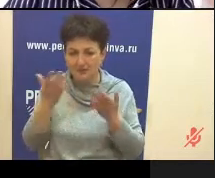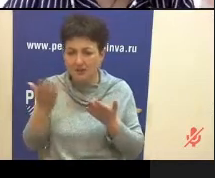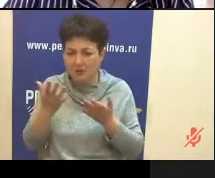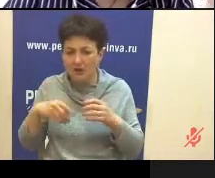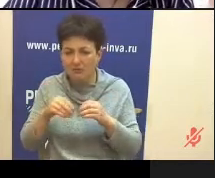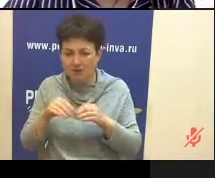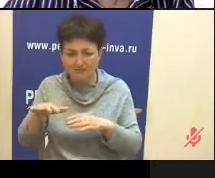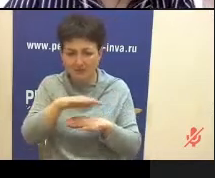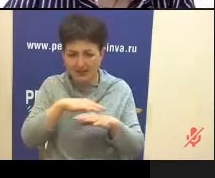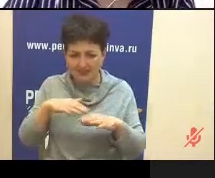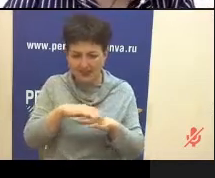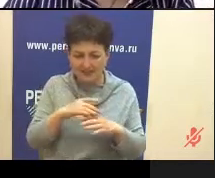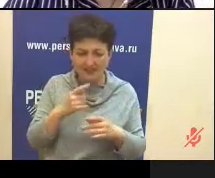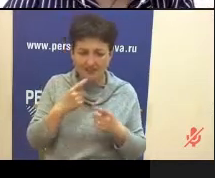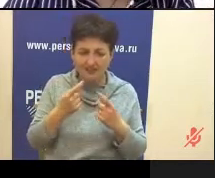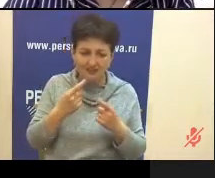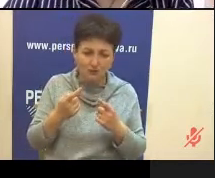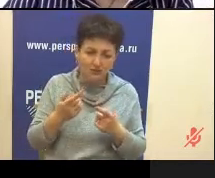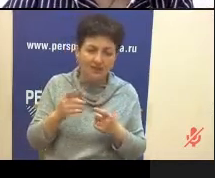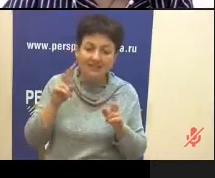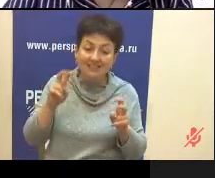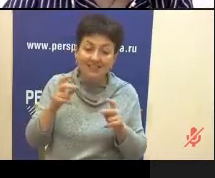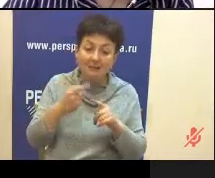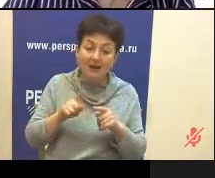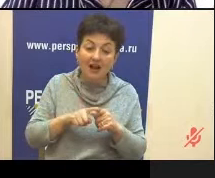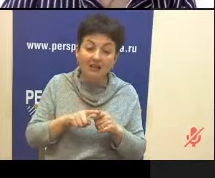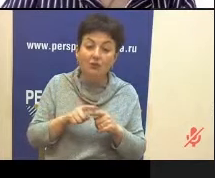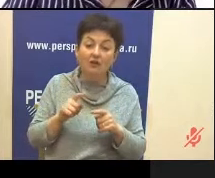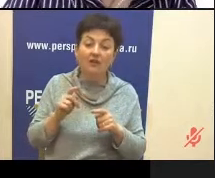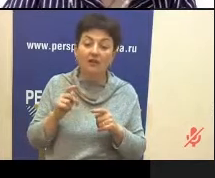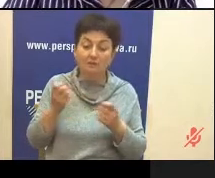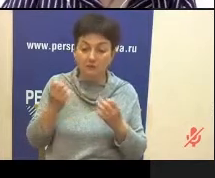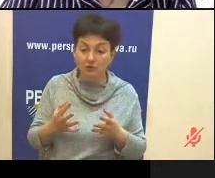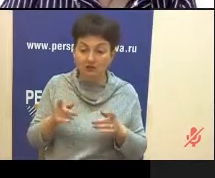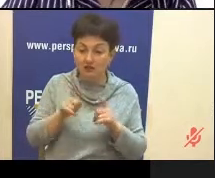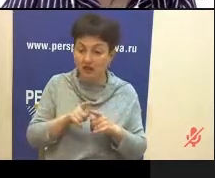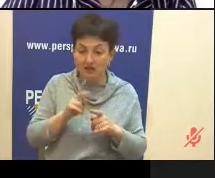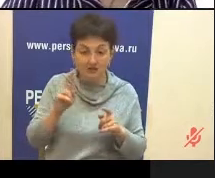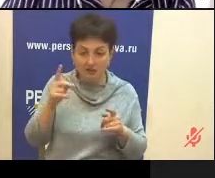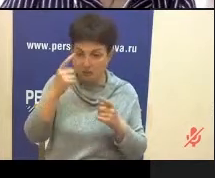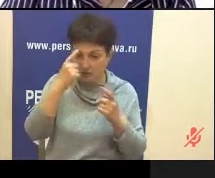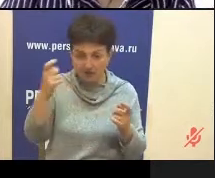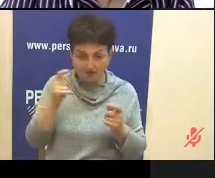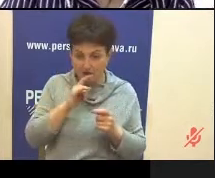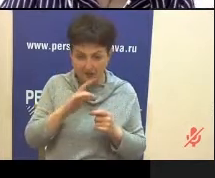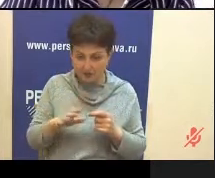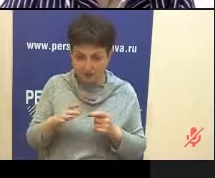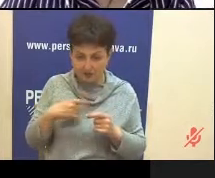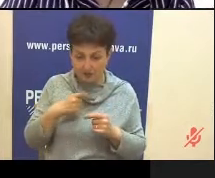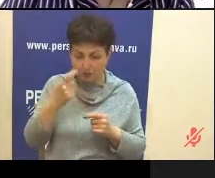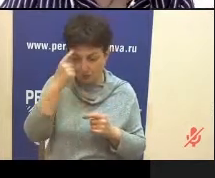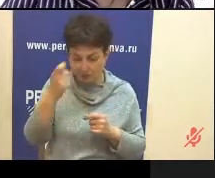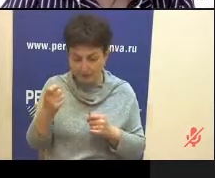особо сложные темы в каком-то общественном пространстве, общественном дискурсе, темы, которые, как правило, просто так никто освещать